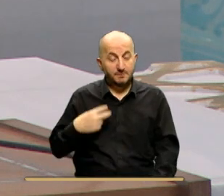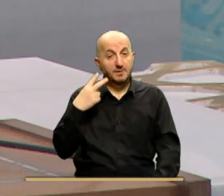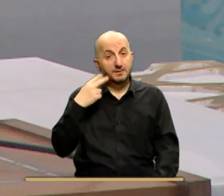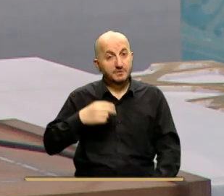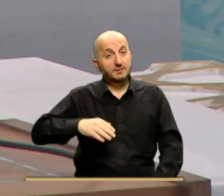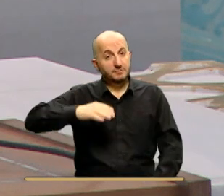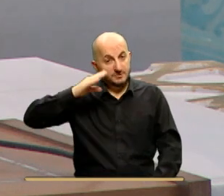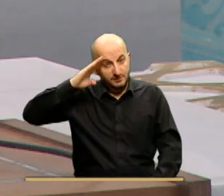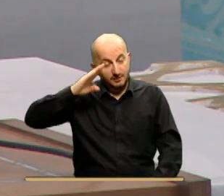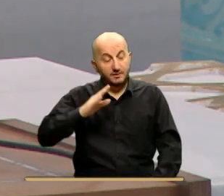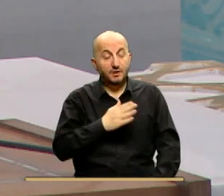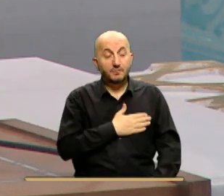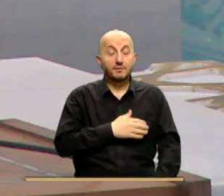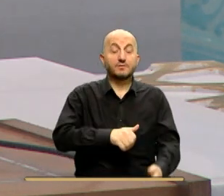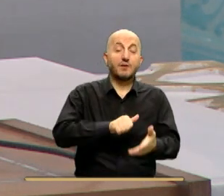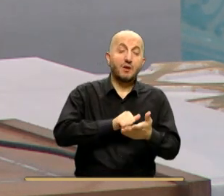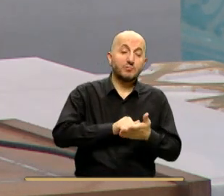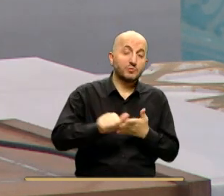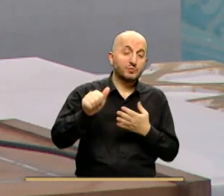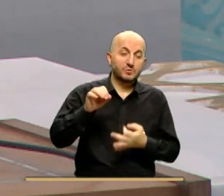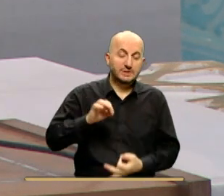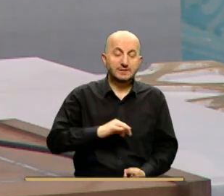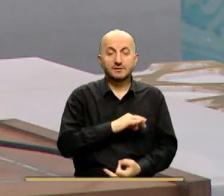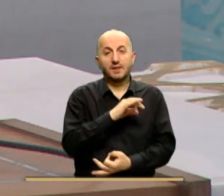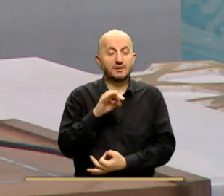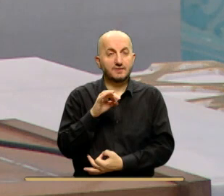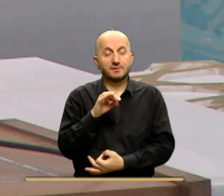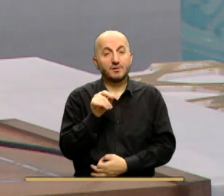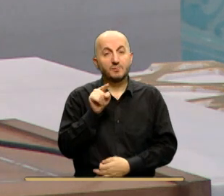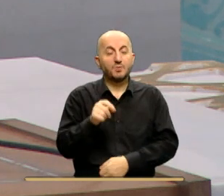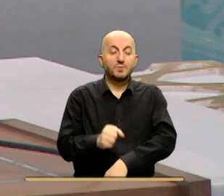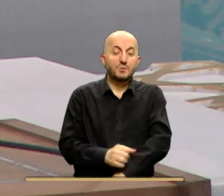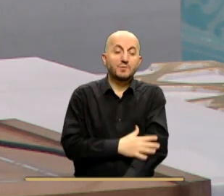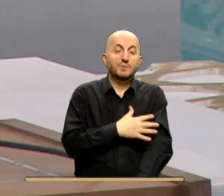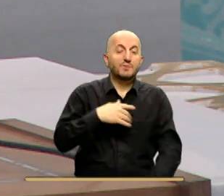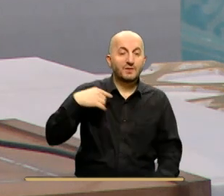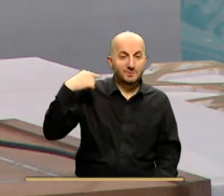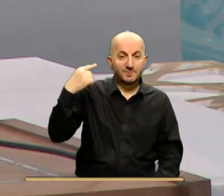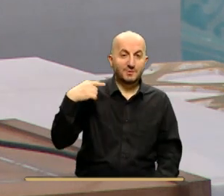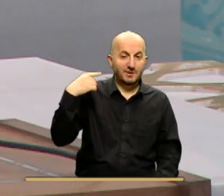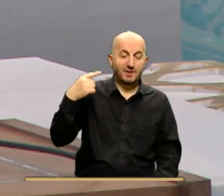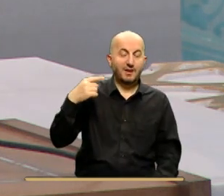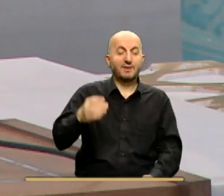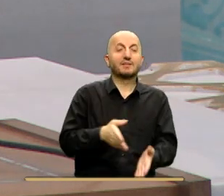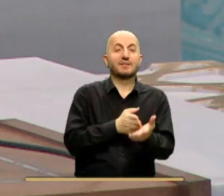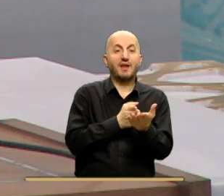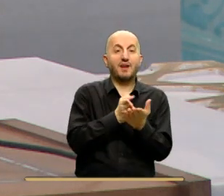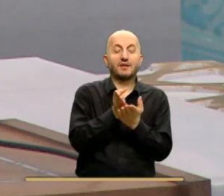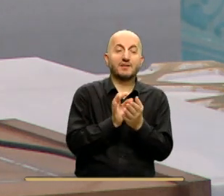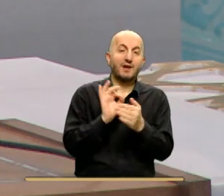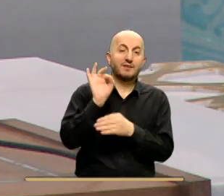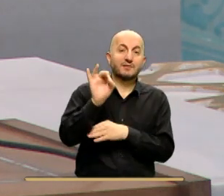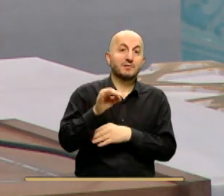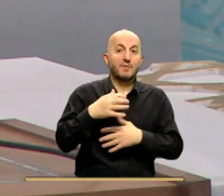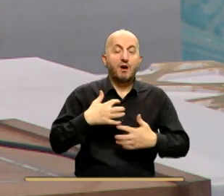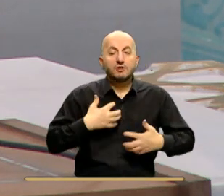sellem bütün beşeriyeti bu duygu ve şuurla hidayete erdirme